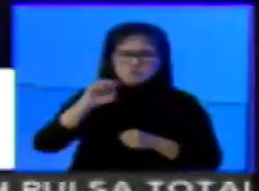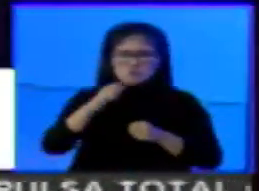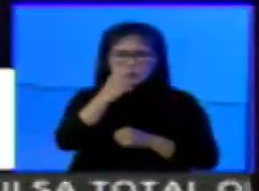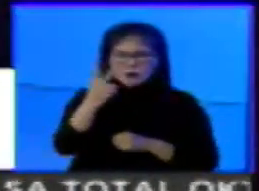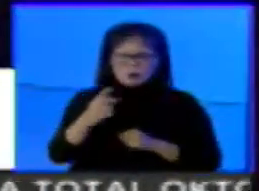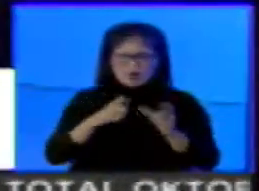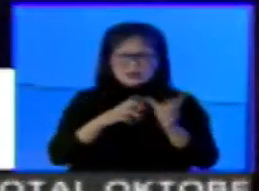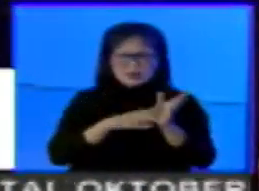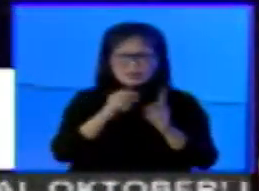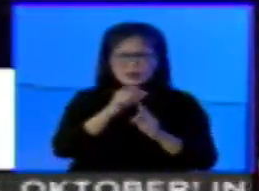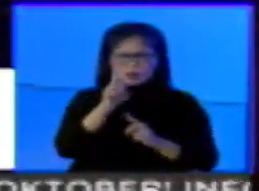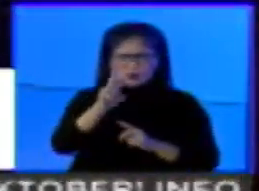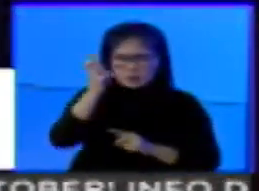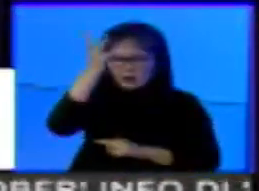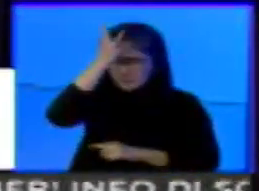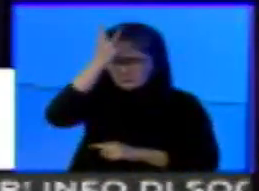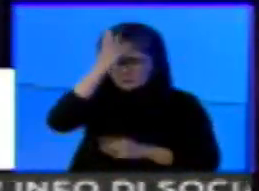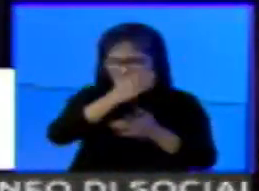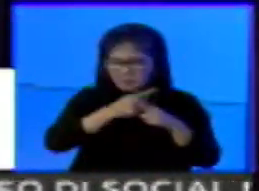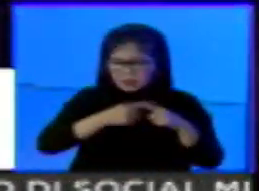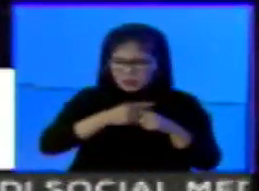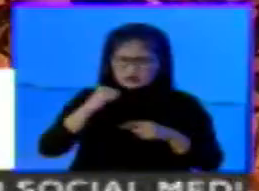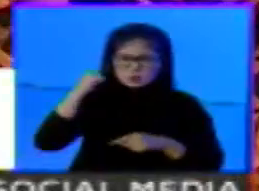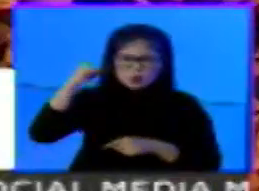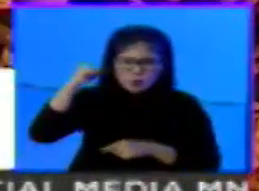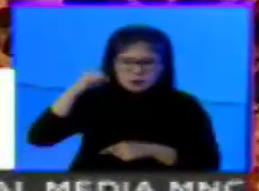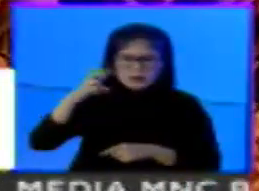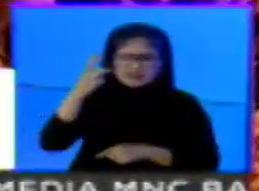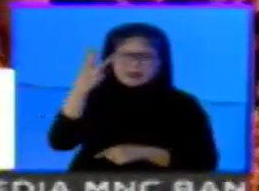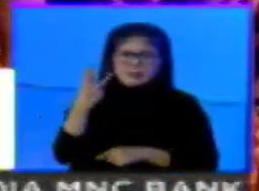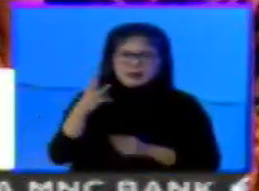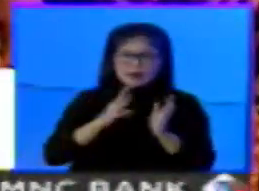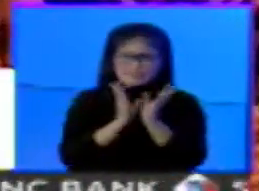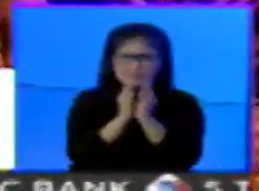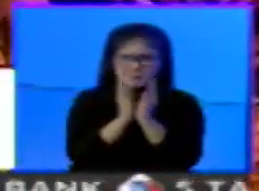Sampit Kalimantan Tengah, dan juara ketiga diraih oleh SMA N 1 Brebes Jawa Tengah.